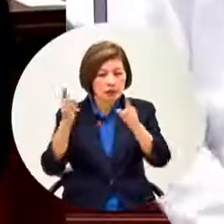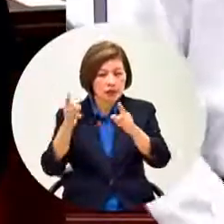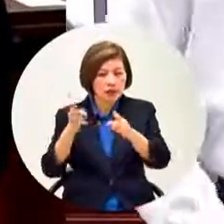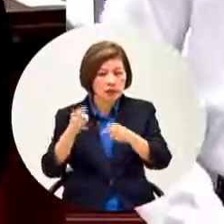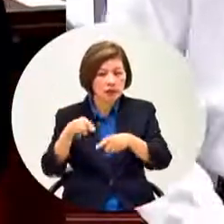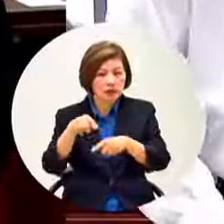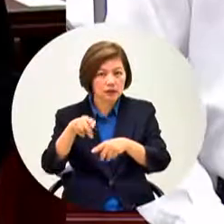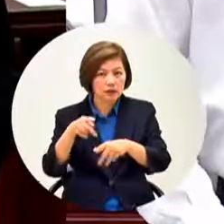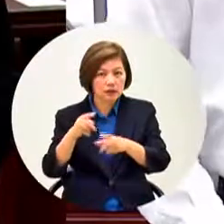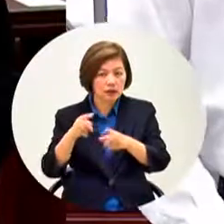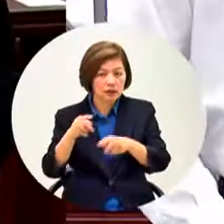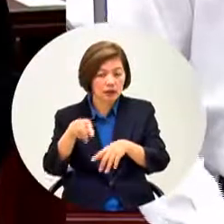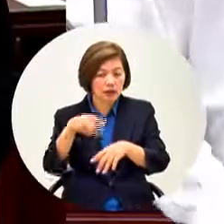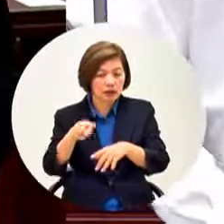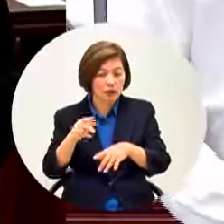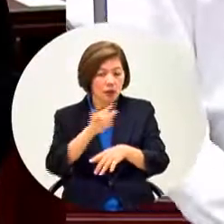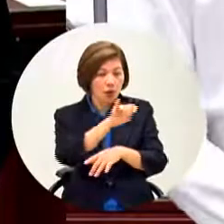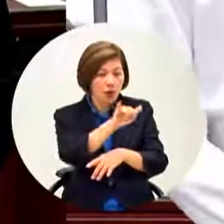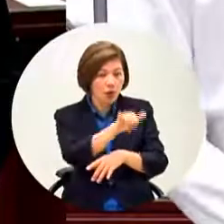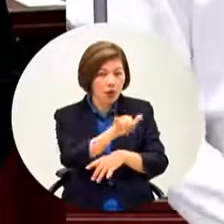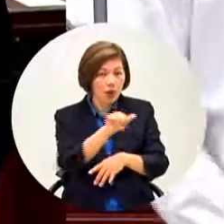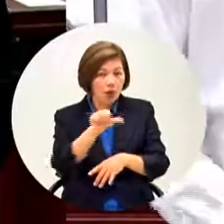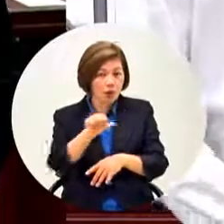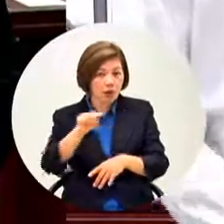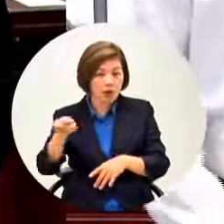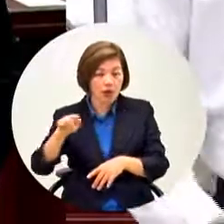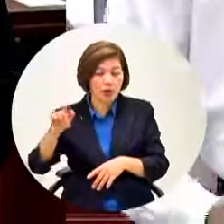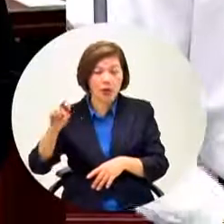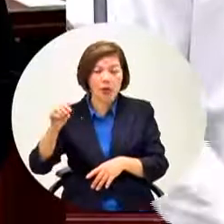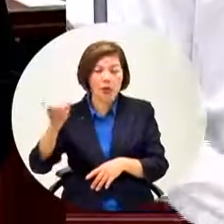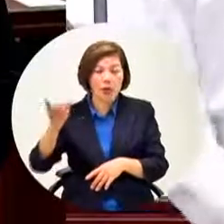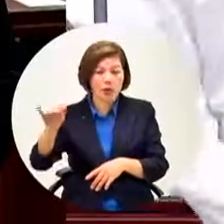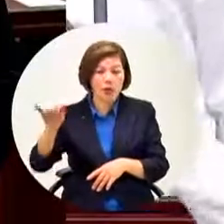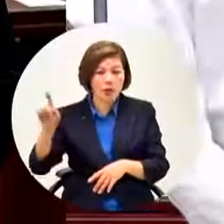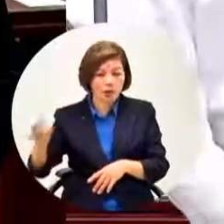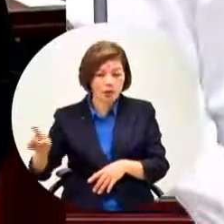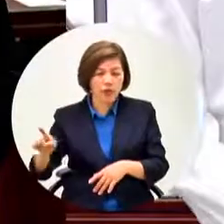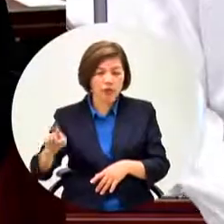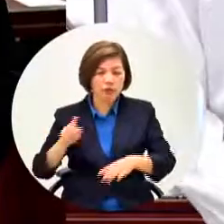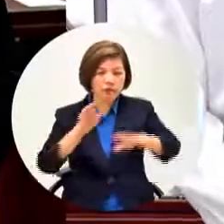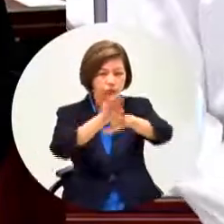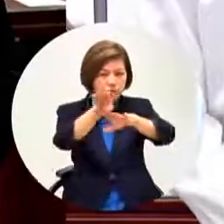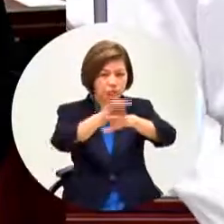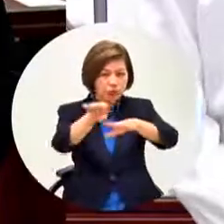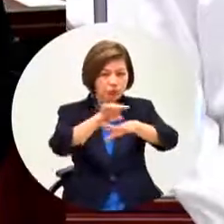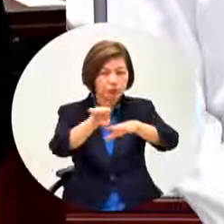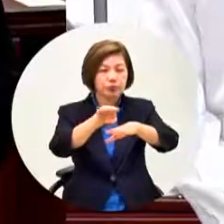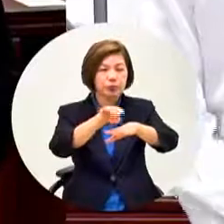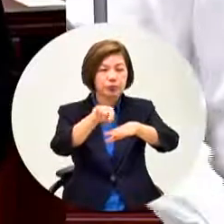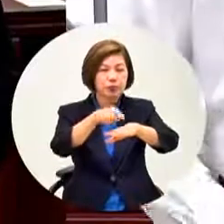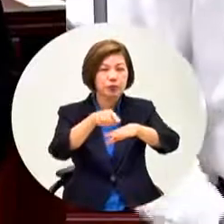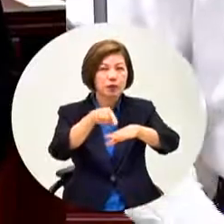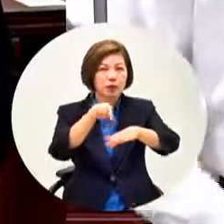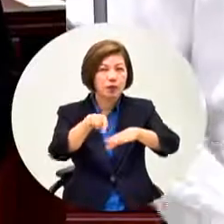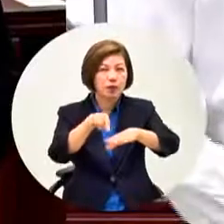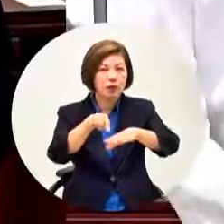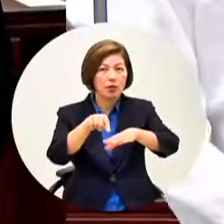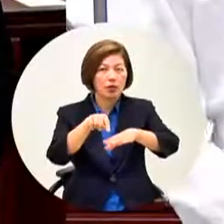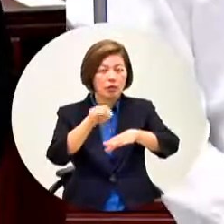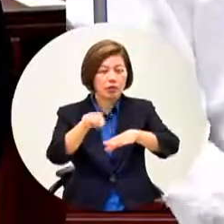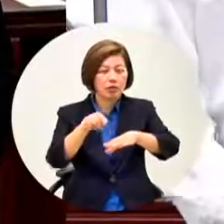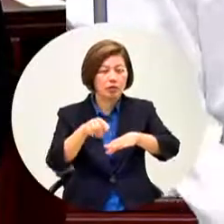Y1 会当。高价来兴建，吼、哦，安尼会当减轻这个政府大概在玩的这个负担。啊，不过因